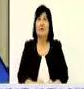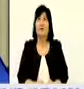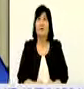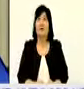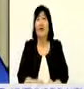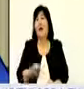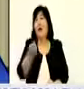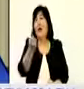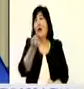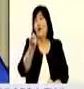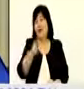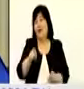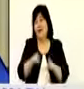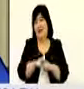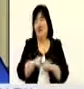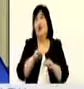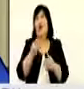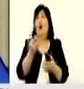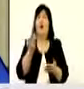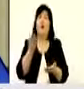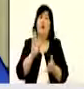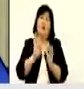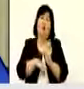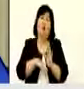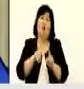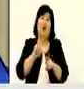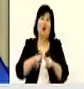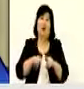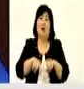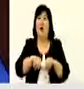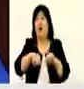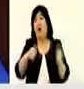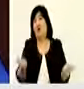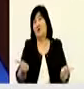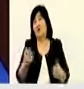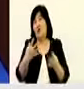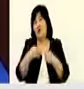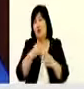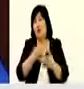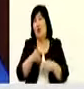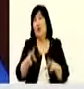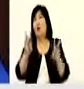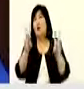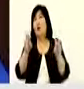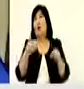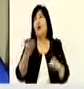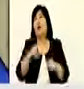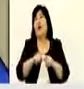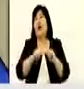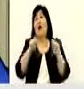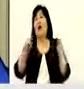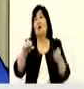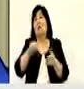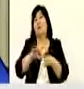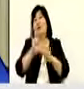Түймедей нәрсеге бола ажырасып кететін семьялар болады. Сол тақырыпты біз ашып бер алдық